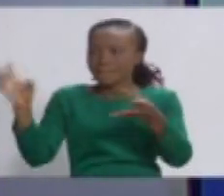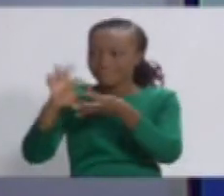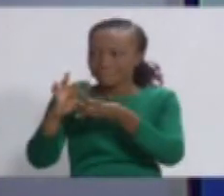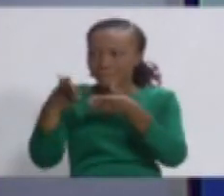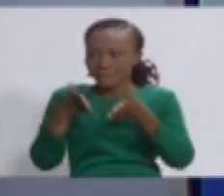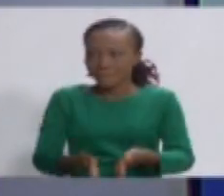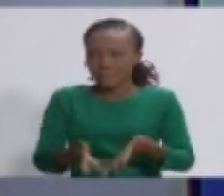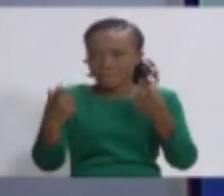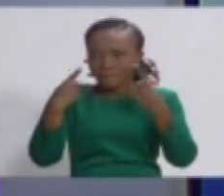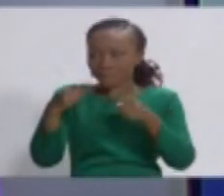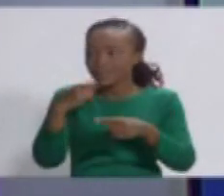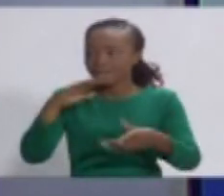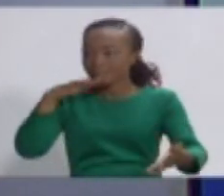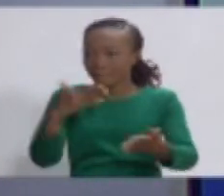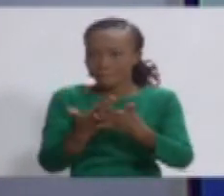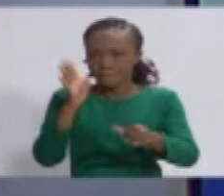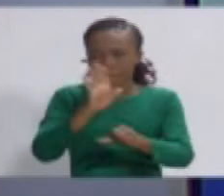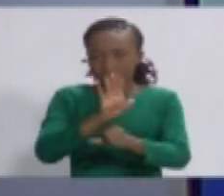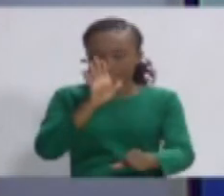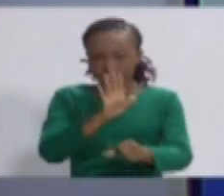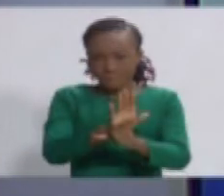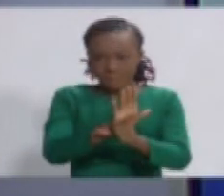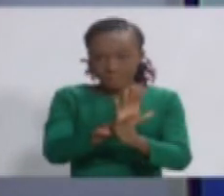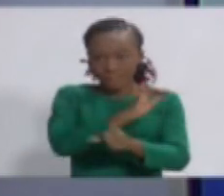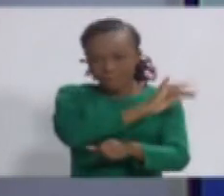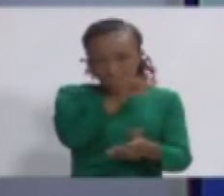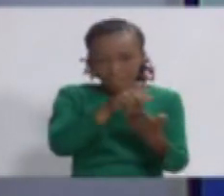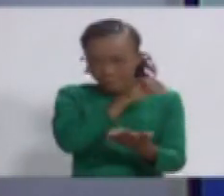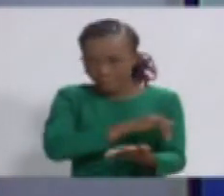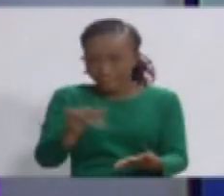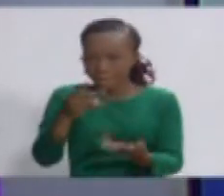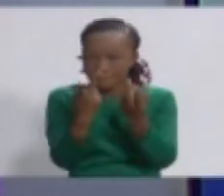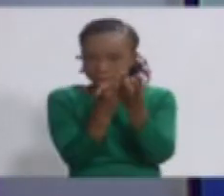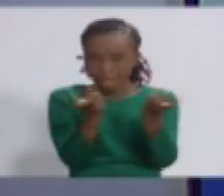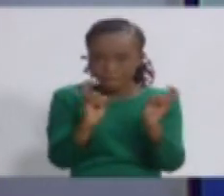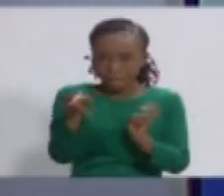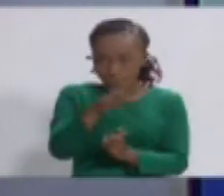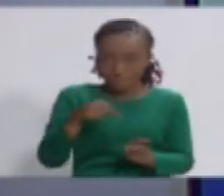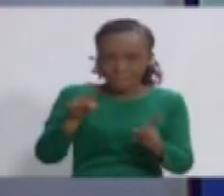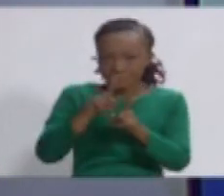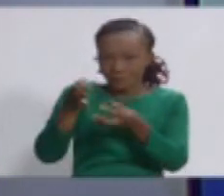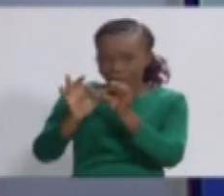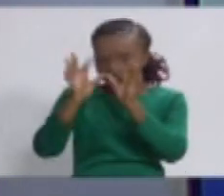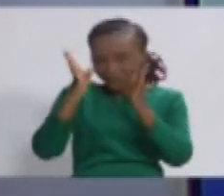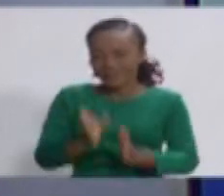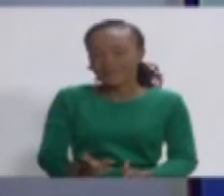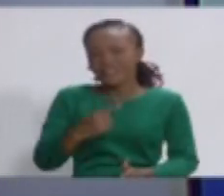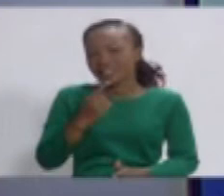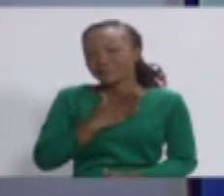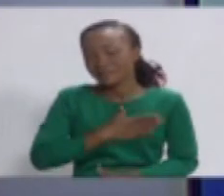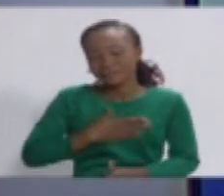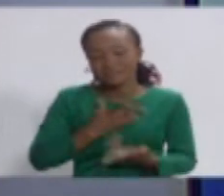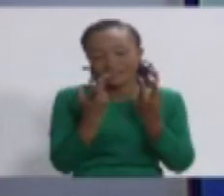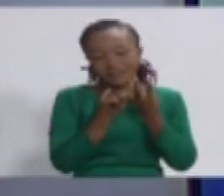sasa tunafanikisha, tunasema shukrani zetu za dhati kwa wale wote waliotazama. Na yule wa pale pembeni anasema tafadhalini